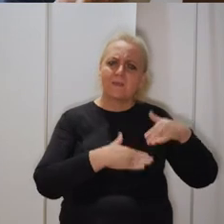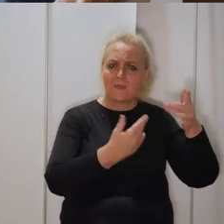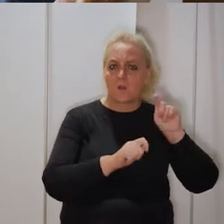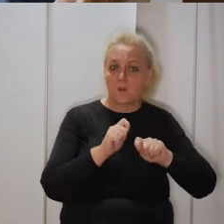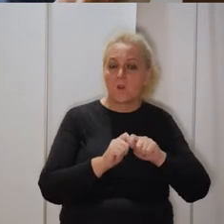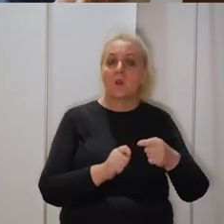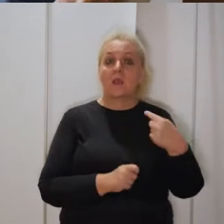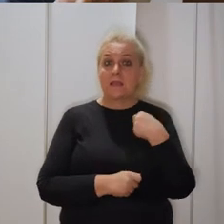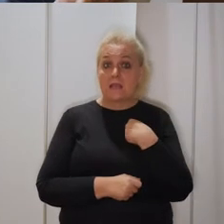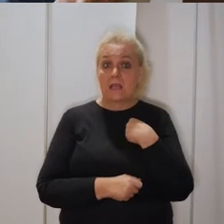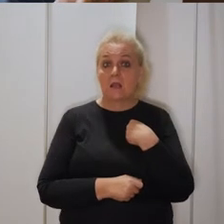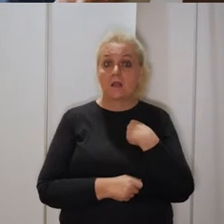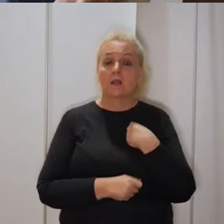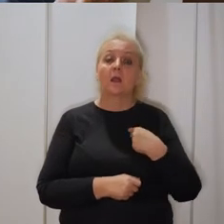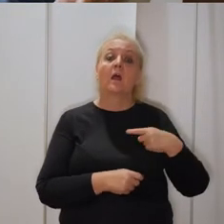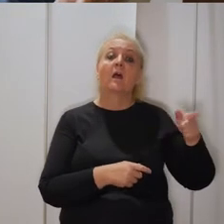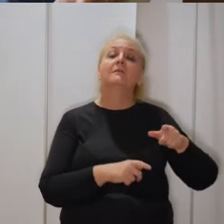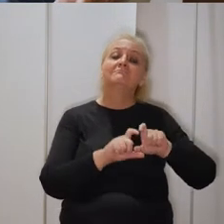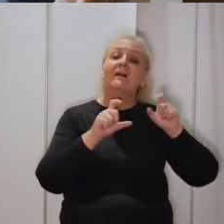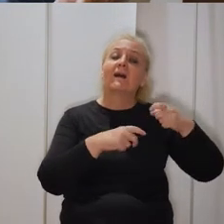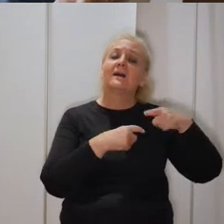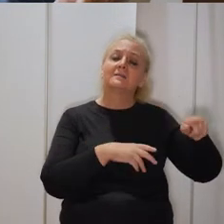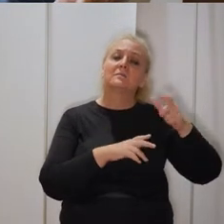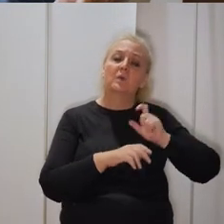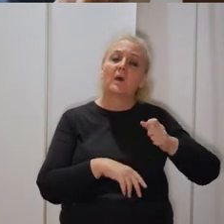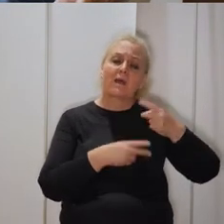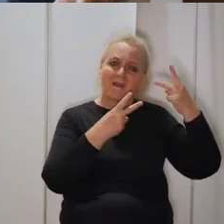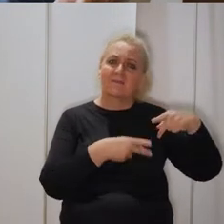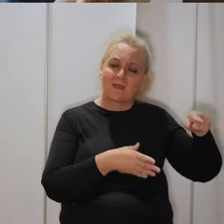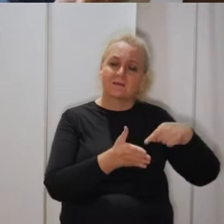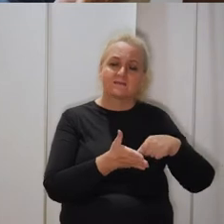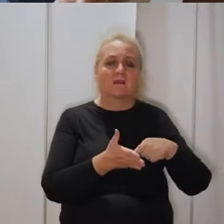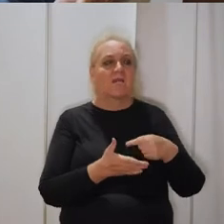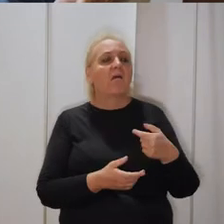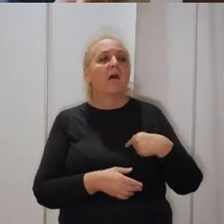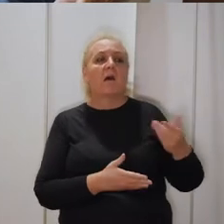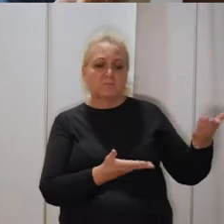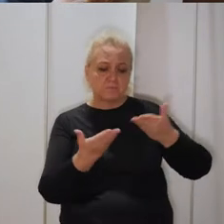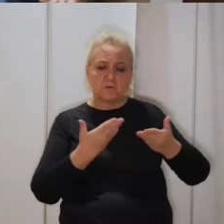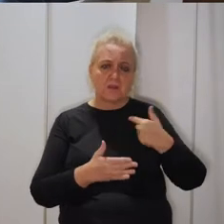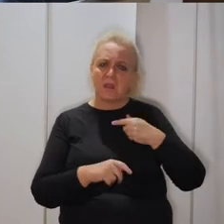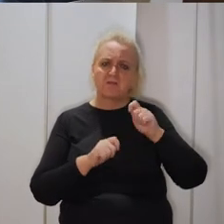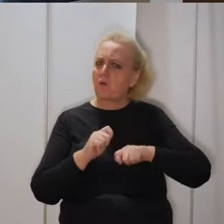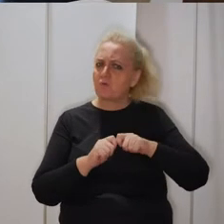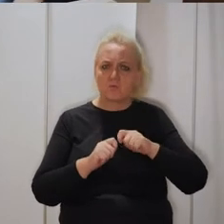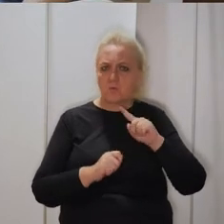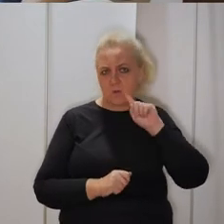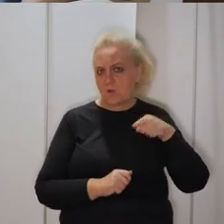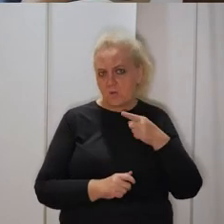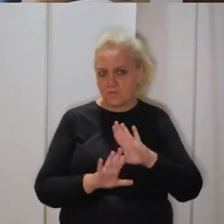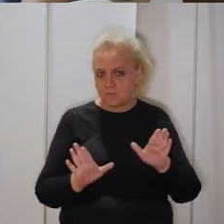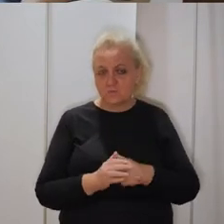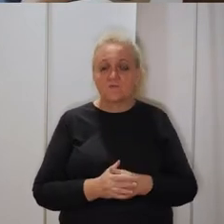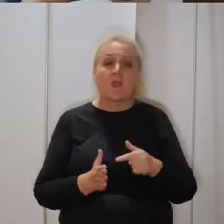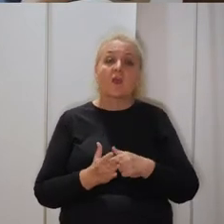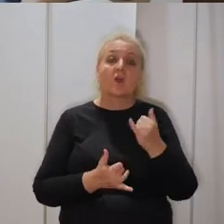ja poza redakcją tekstową zupełnie nie kontroluję tych komiksów, które nadchodzą. Znaczy, w sensie,